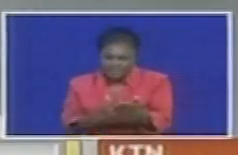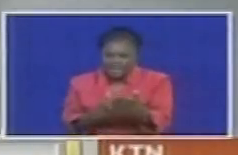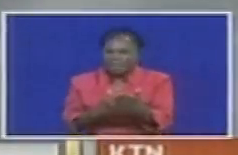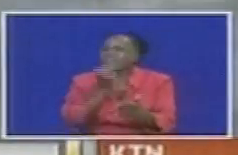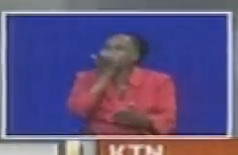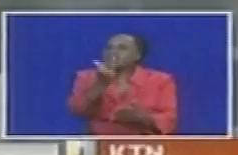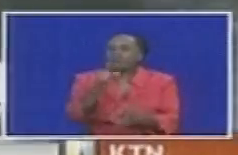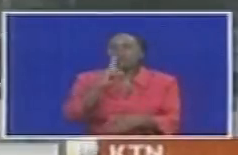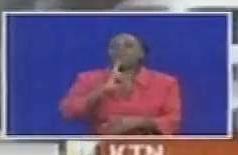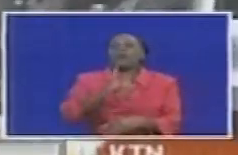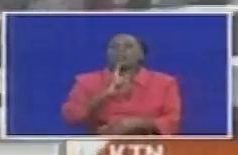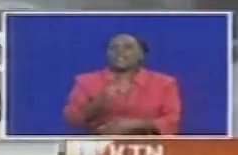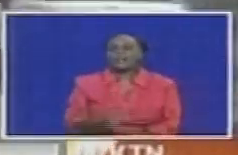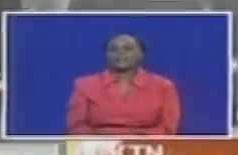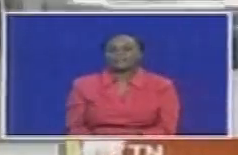maonyo.